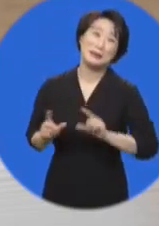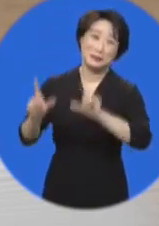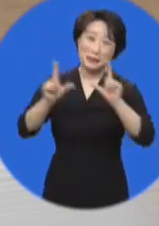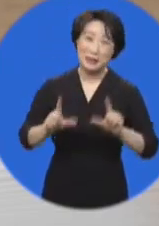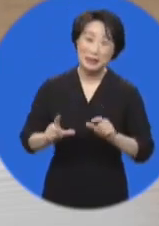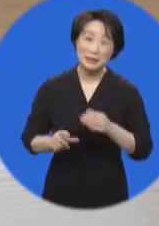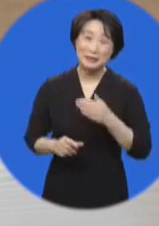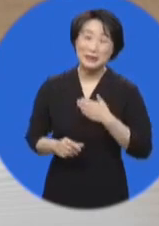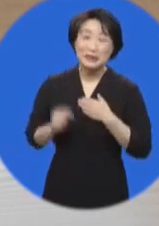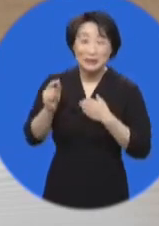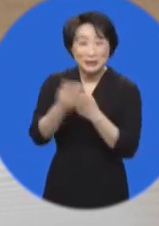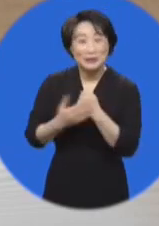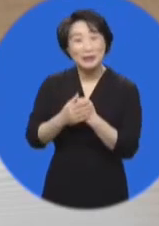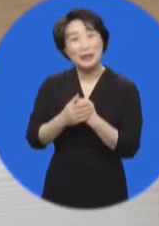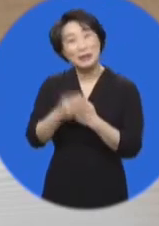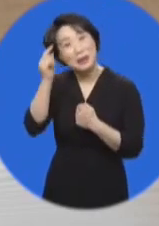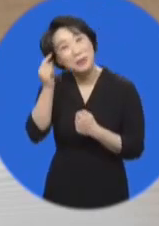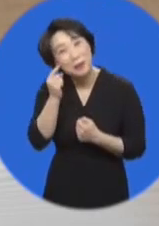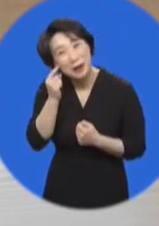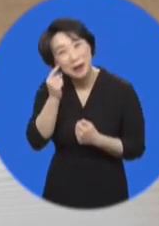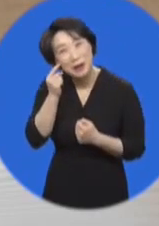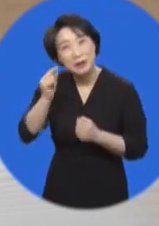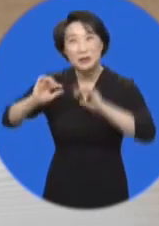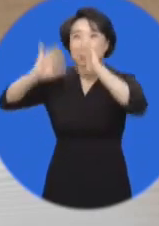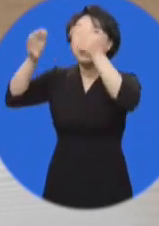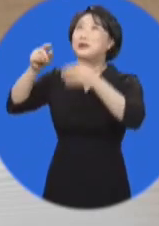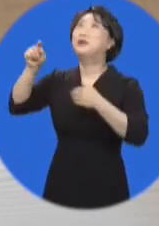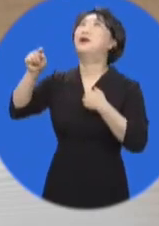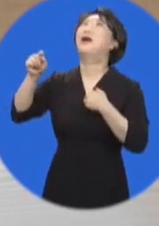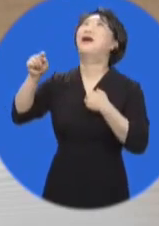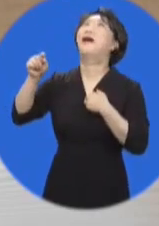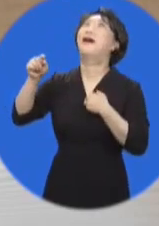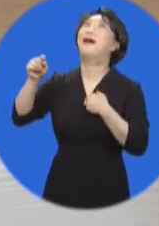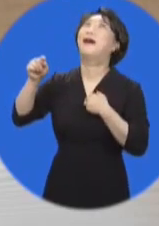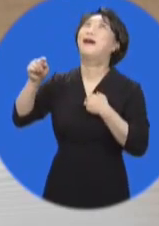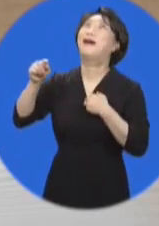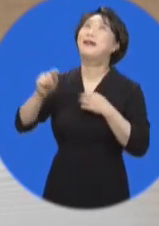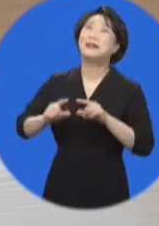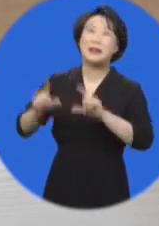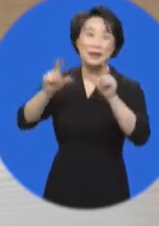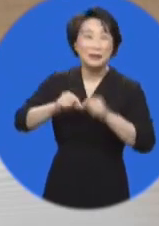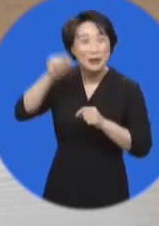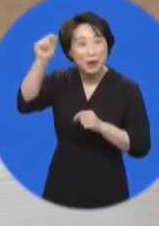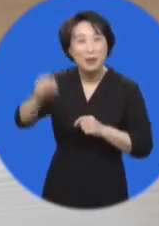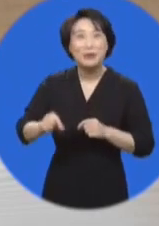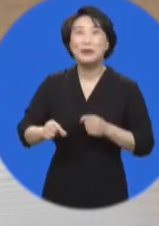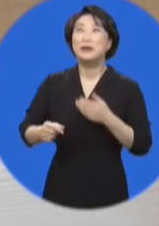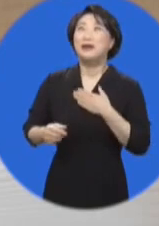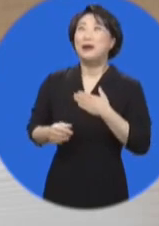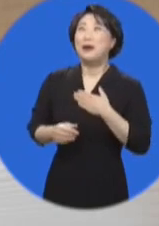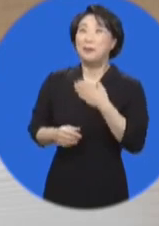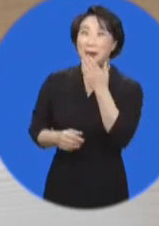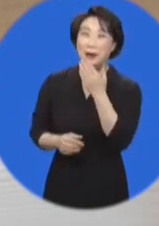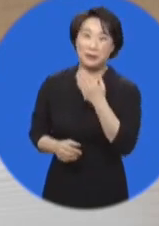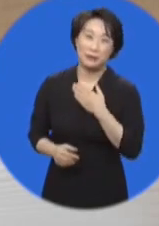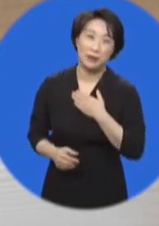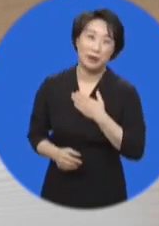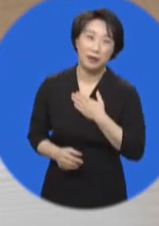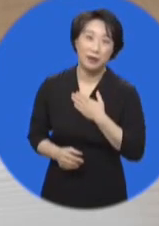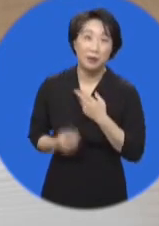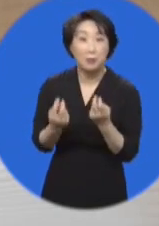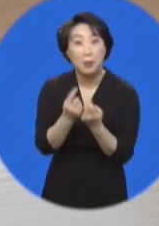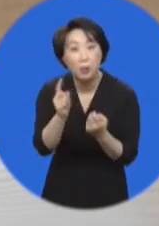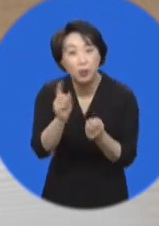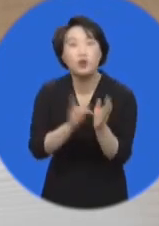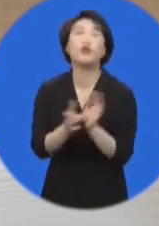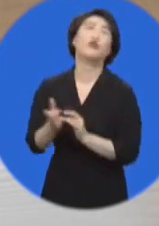된 은혜가 어딨으며 천국 이와 같은 천국을 영원히 누릴 수 있는 기업이 어딨느냐 예수님이